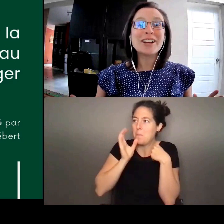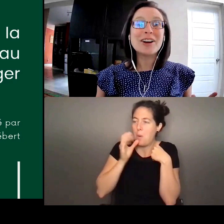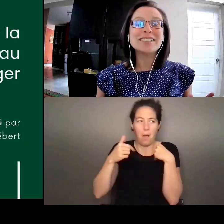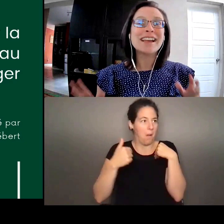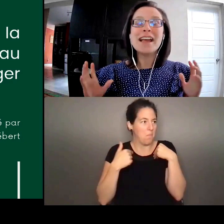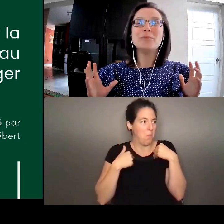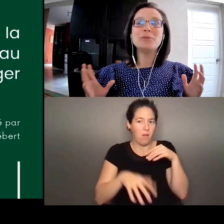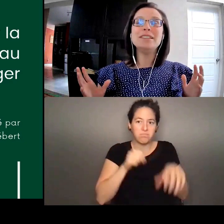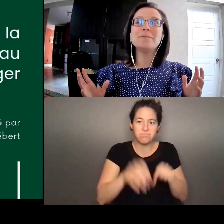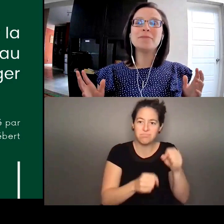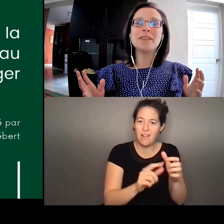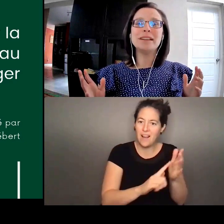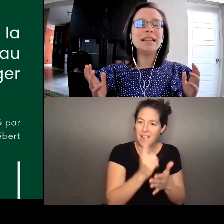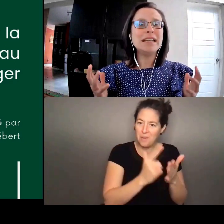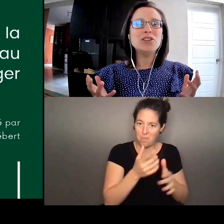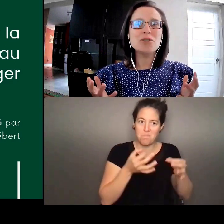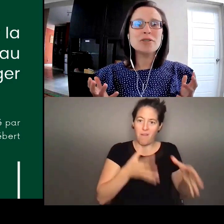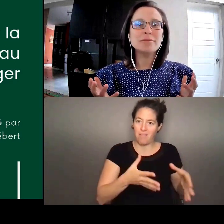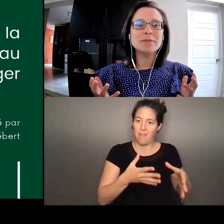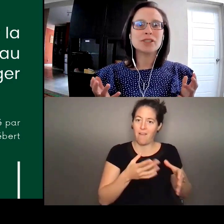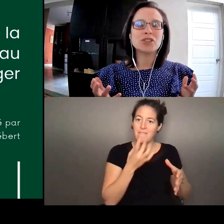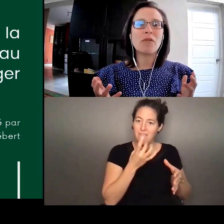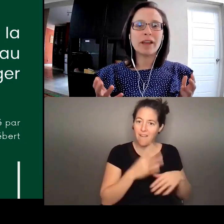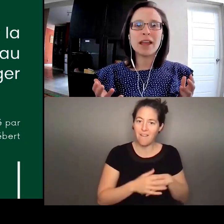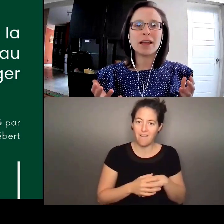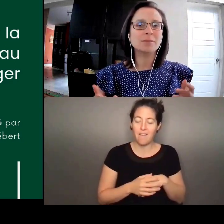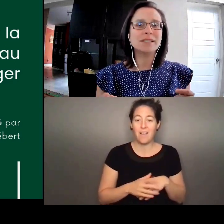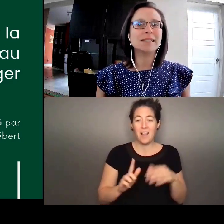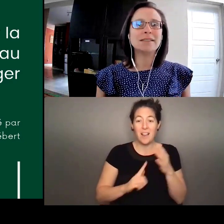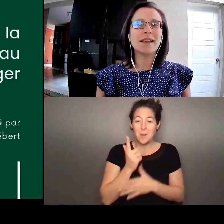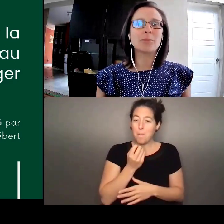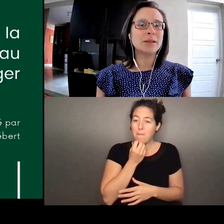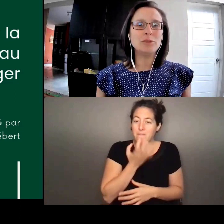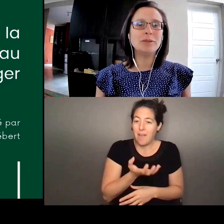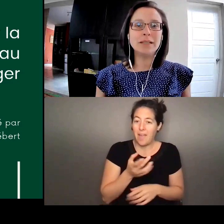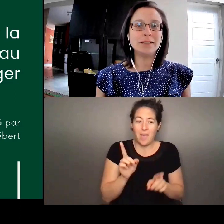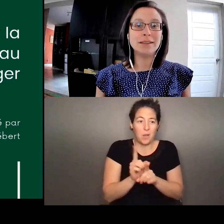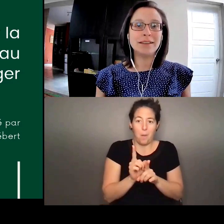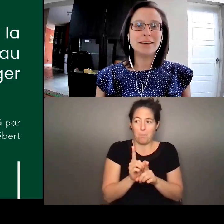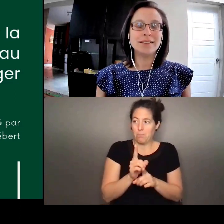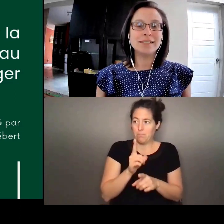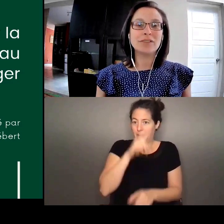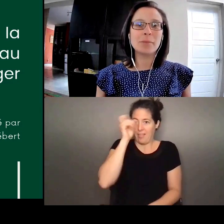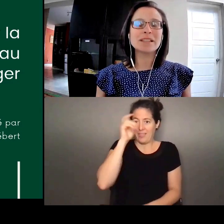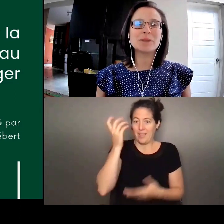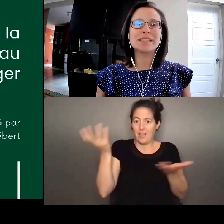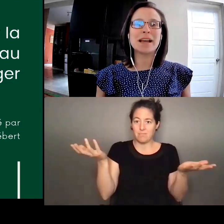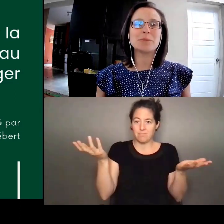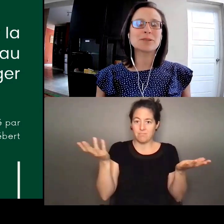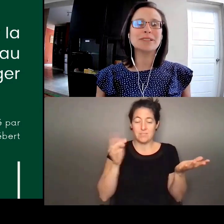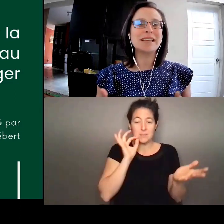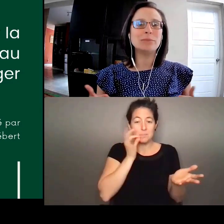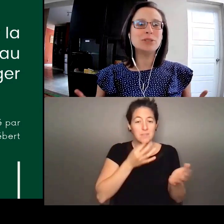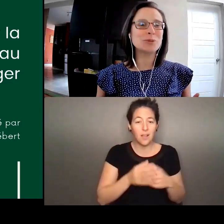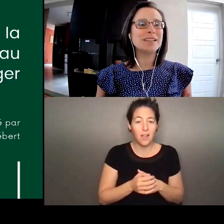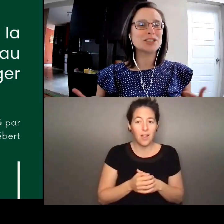je récolte. Puis les légumes sont frais comme si c'était en plein milieu de l'été. C'est vraiment spécial parce